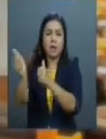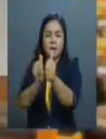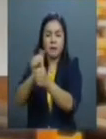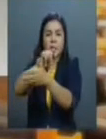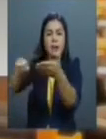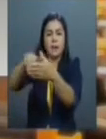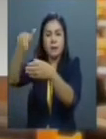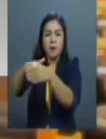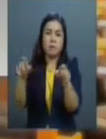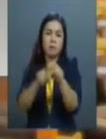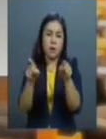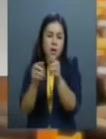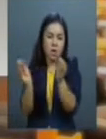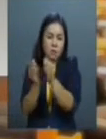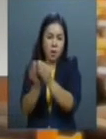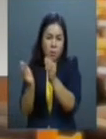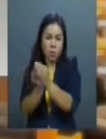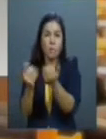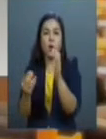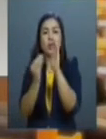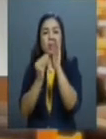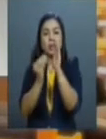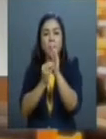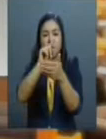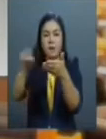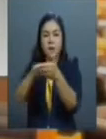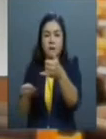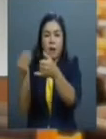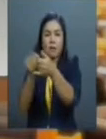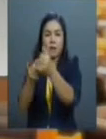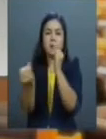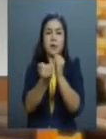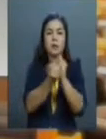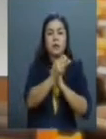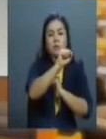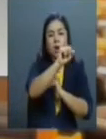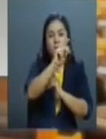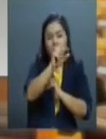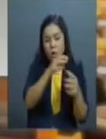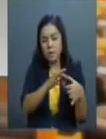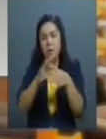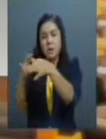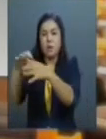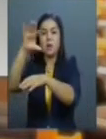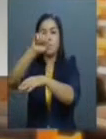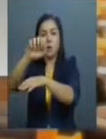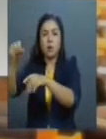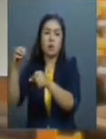ยเฉพาะกับผลการเลือกตั้งส.ส.กรุงเทพมหานครหรือผลการเลือกตั้งผู้ว่าราชการกรุงเทพมหาน